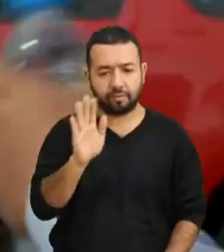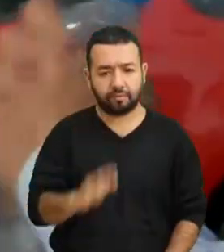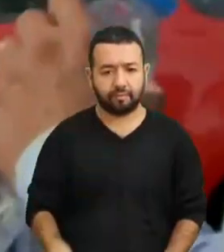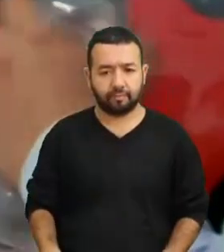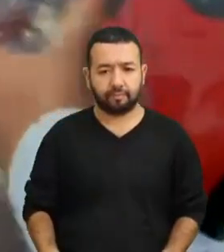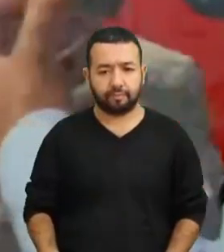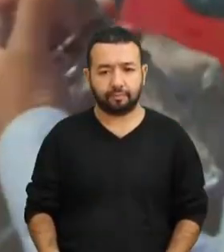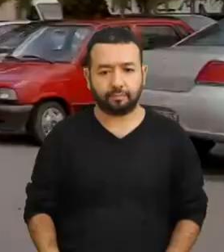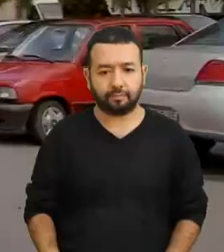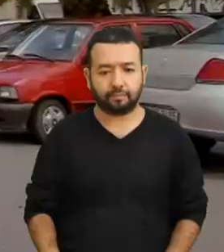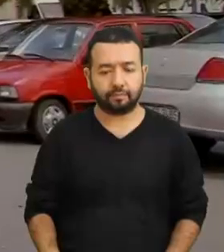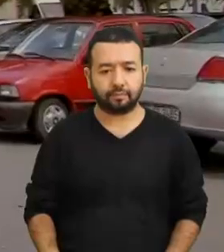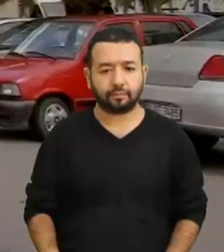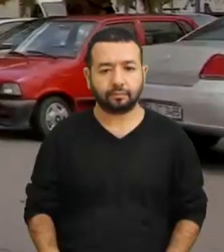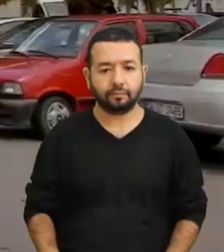ya.